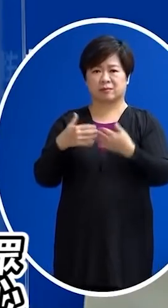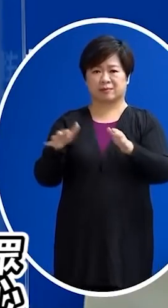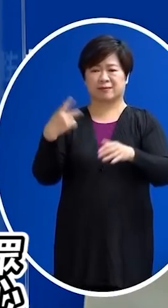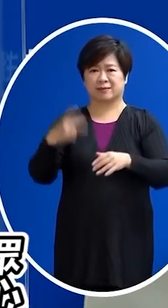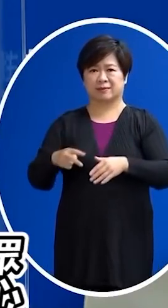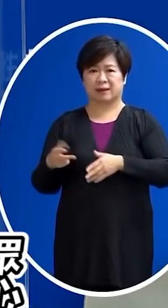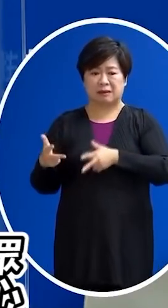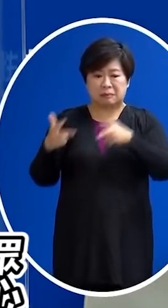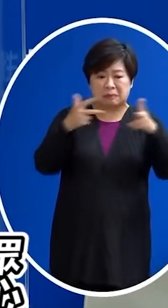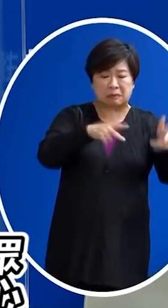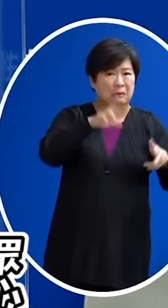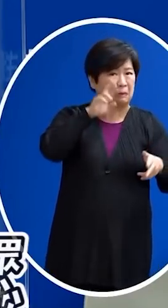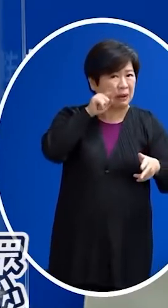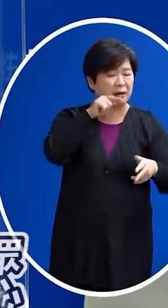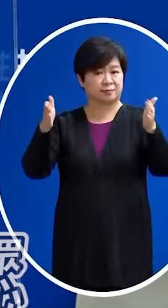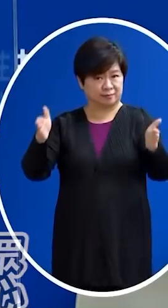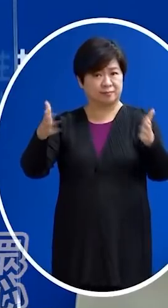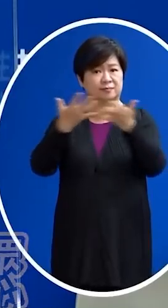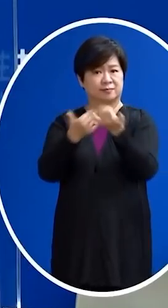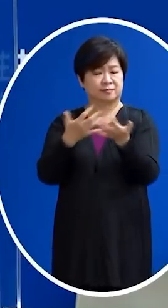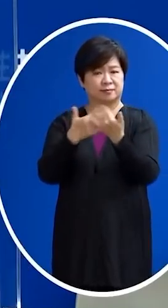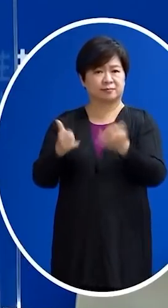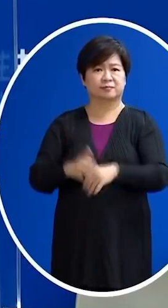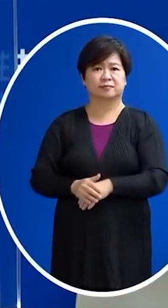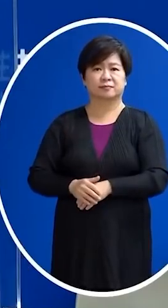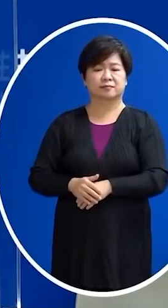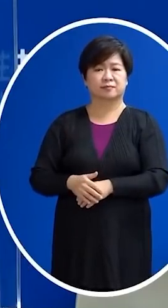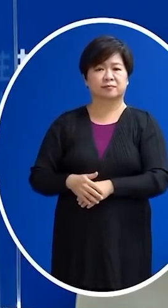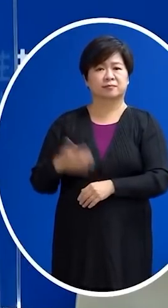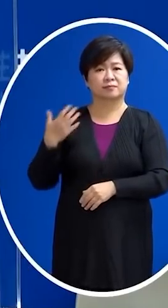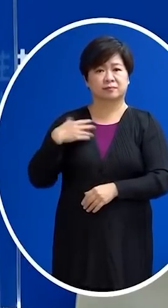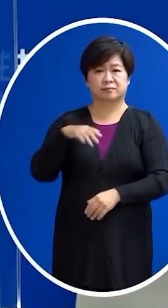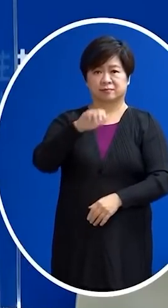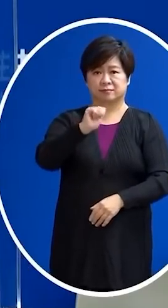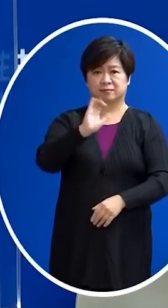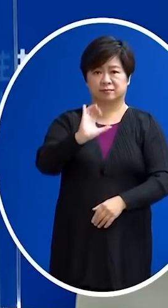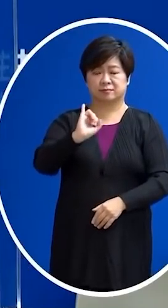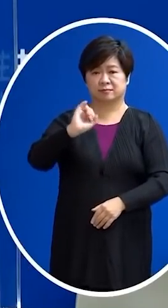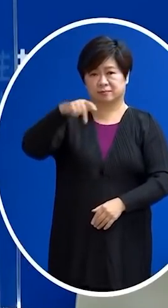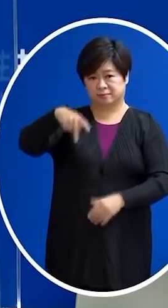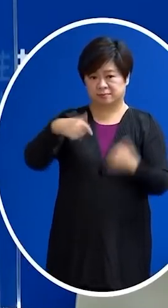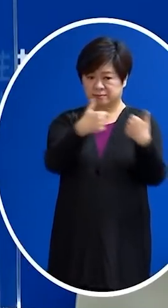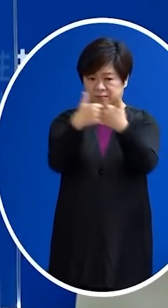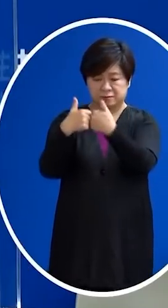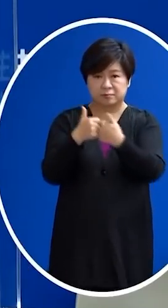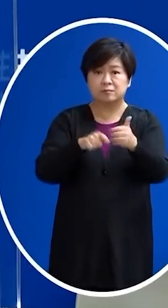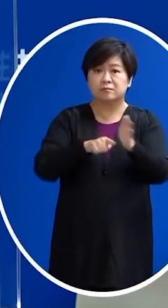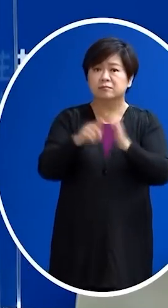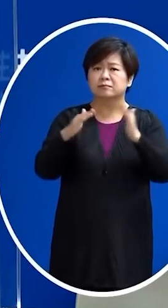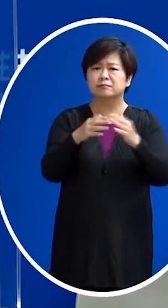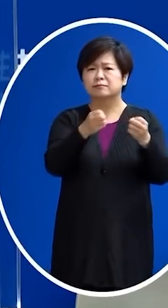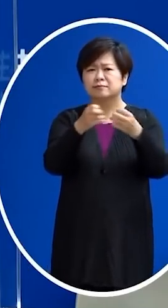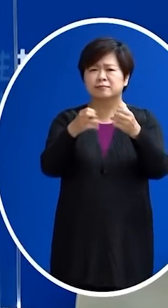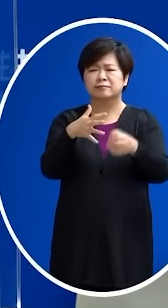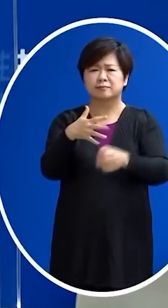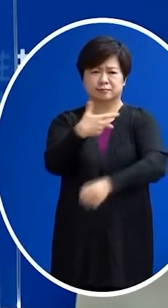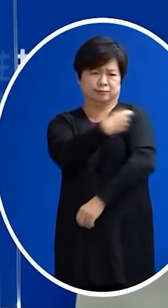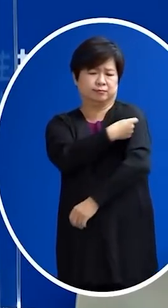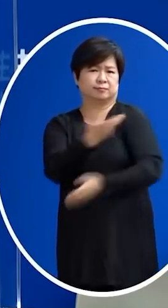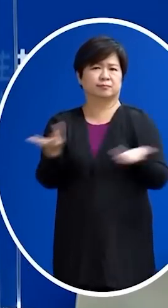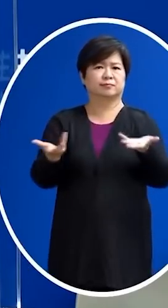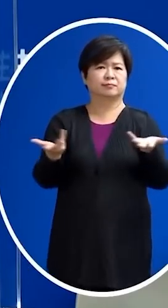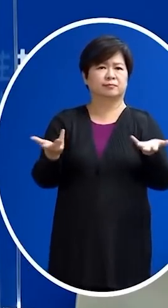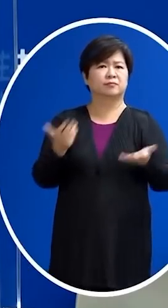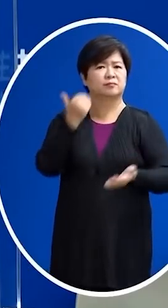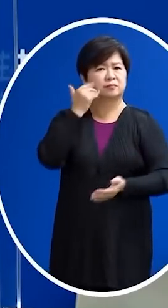再跑到这个芦洲这边来。 ACIP 会议在讨论的时候，即使是这个就是呼